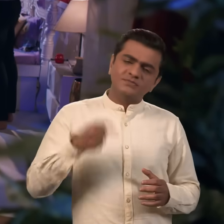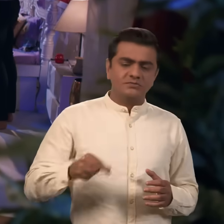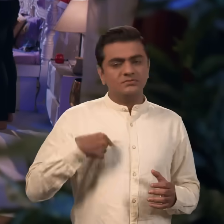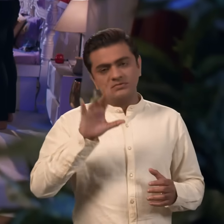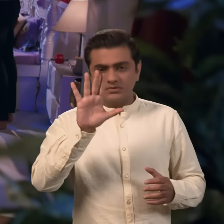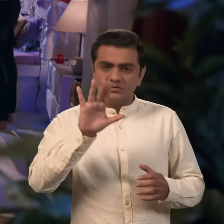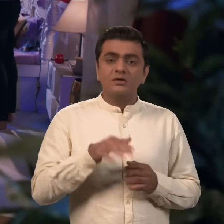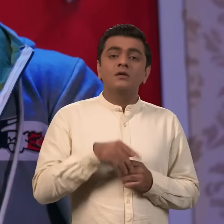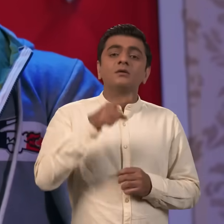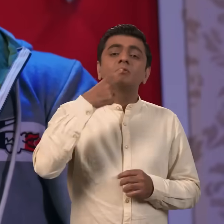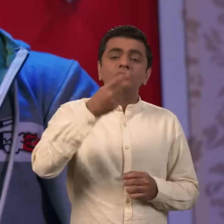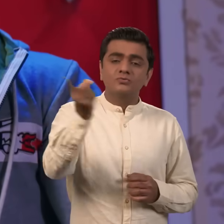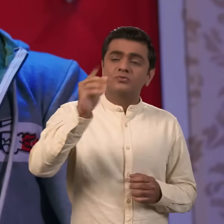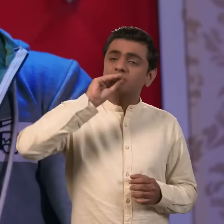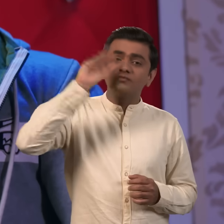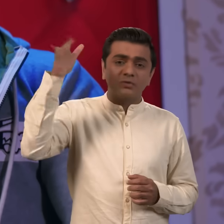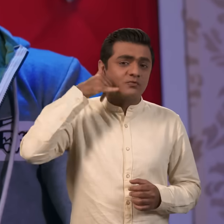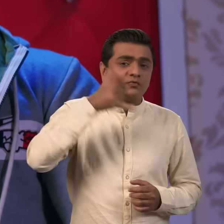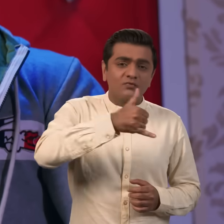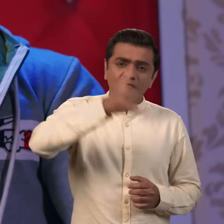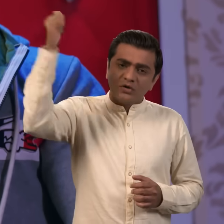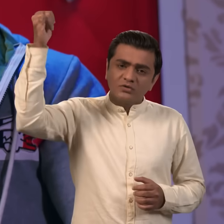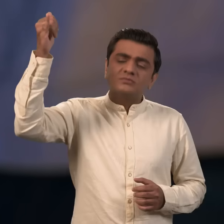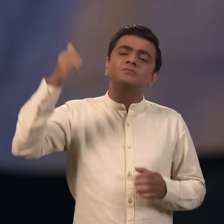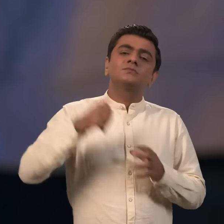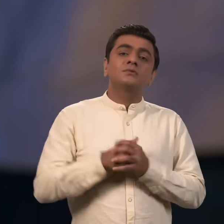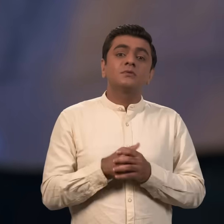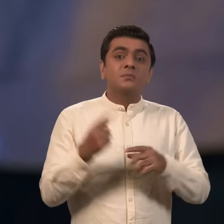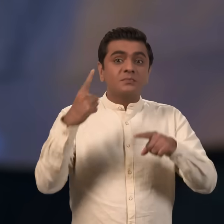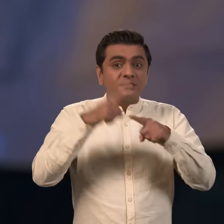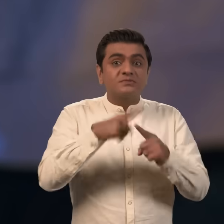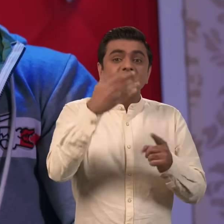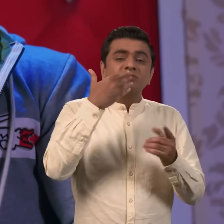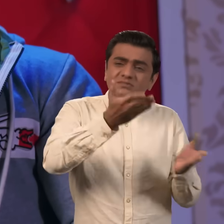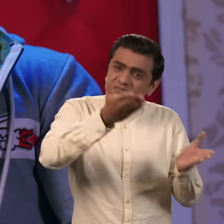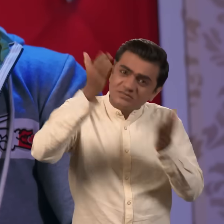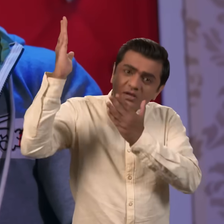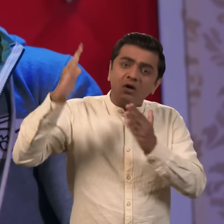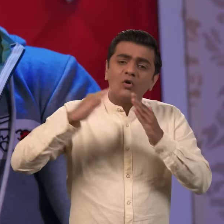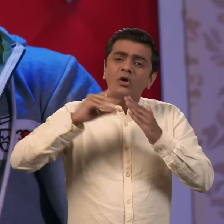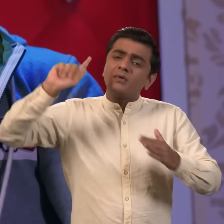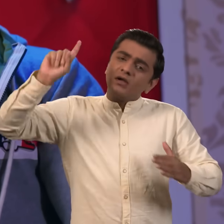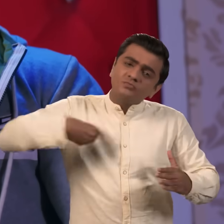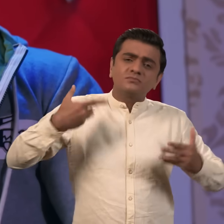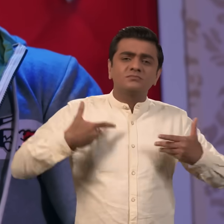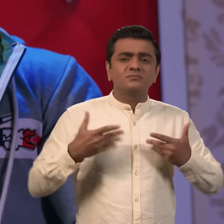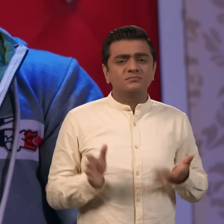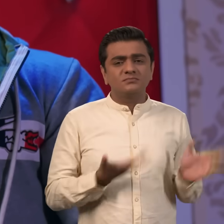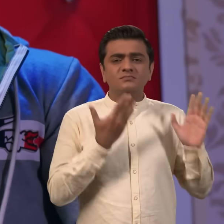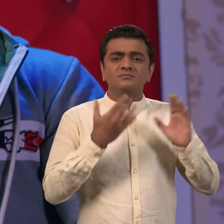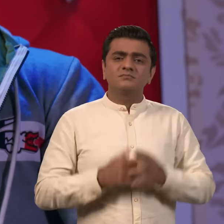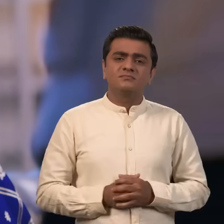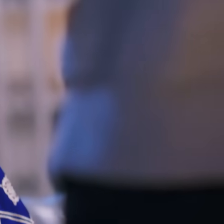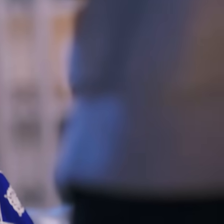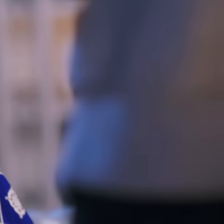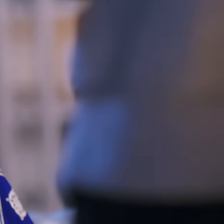माना माँ, मैंने गलती की है। अब डैड को फोन करके बता दीजिए और प्लीज उनसे ये भी सिफारिश कर दीजिए कि मुझे इस घर से